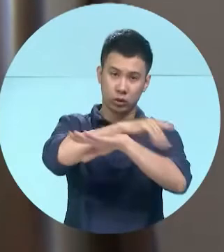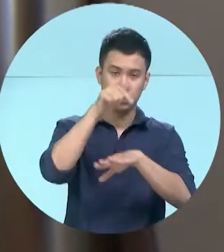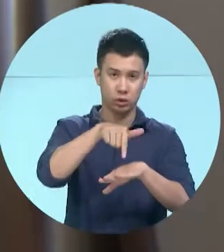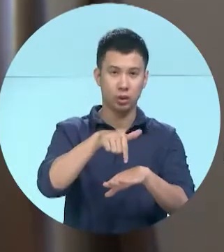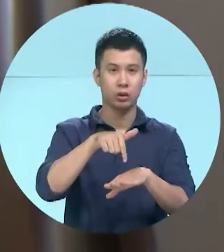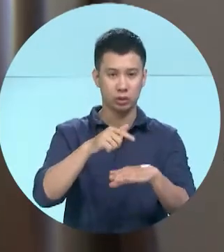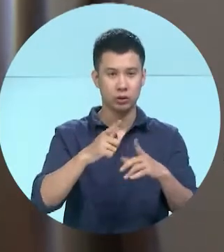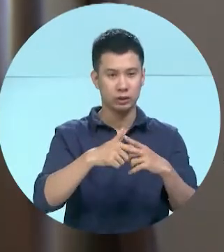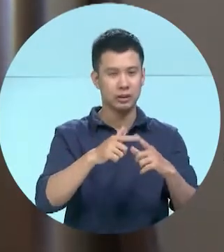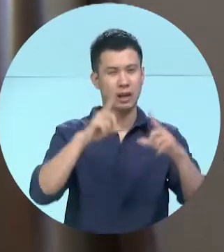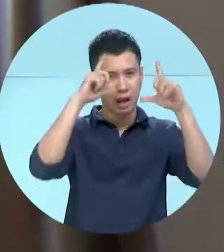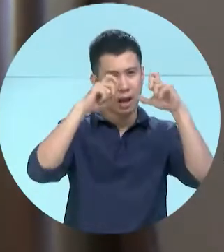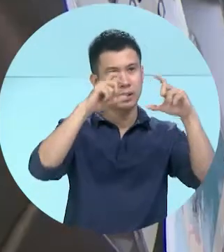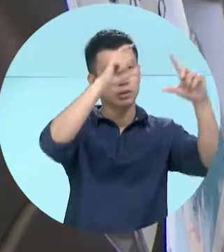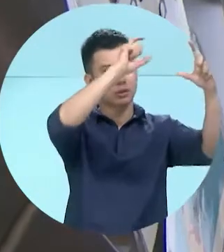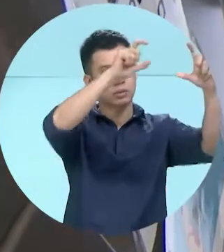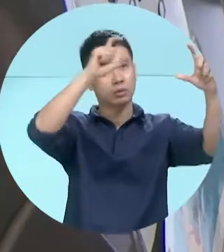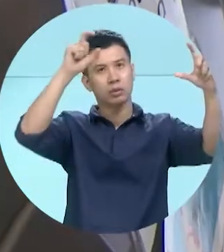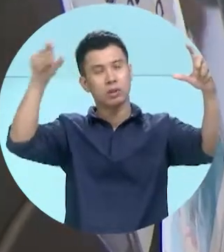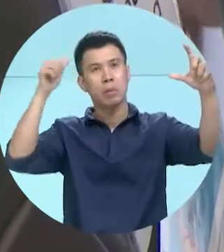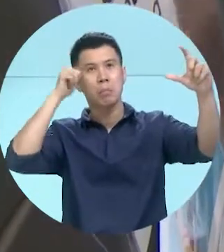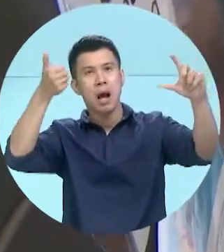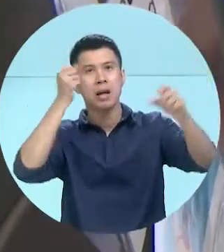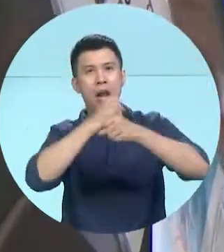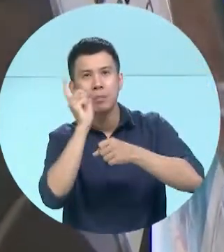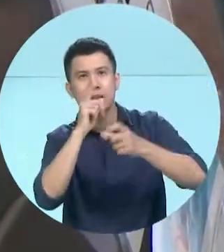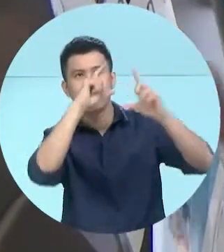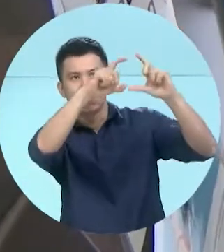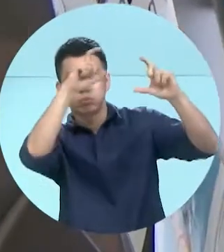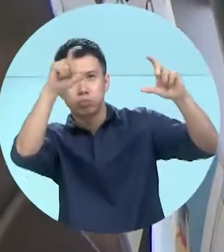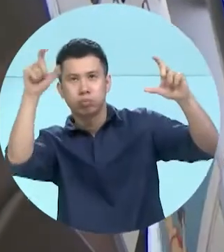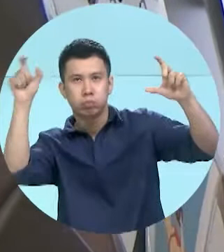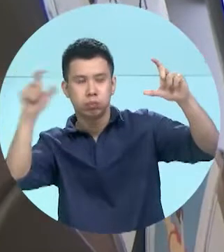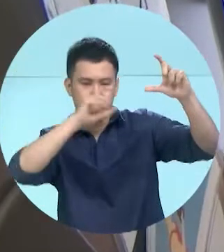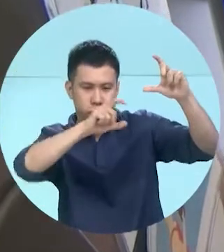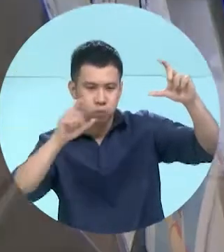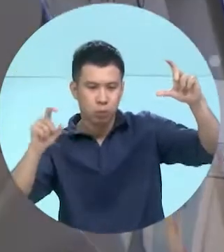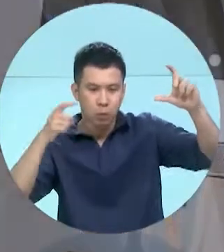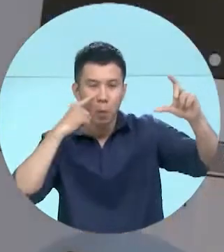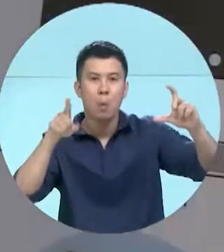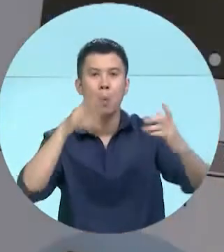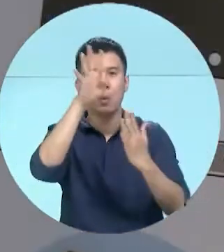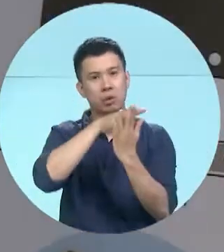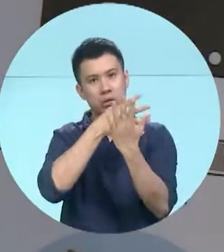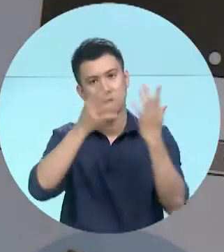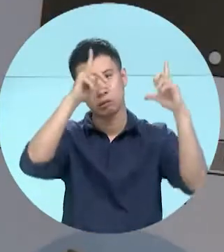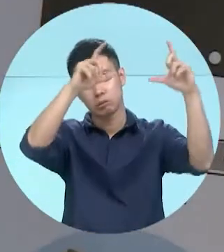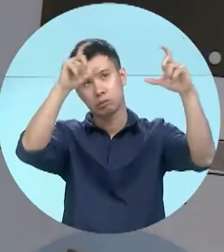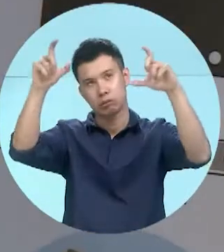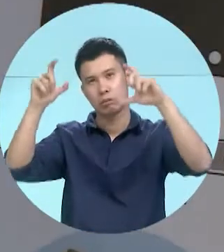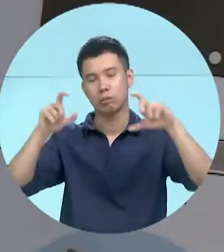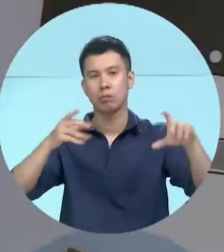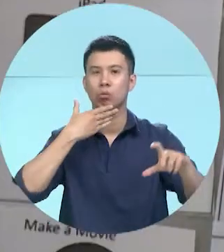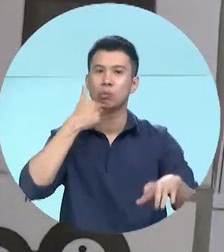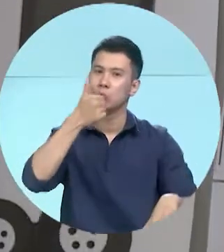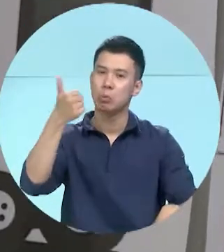to bed, he has some picture cards and he puts the cards in order for the next day of the things that he would like